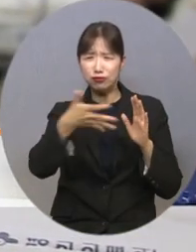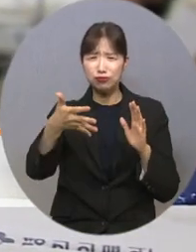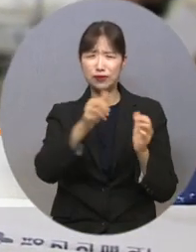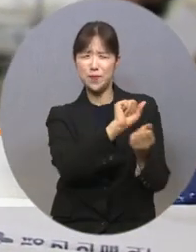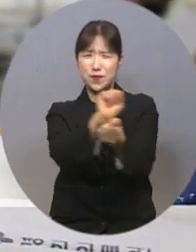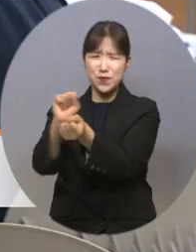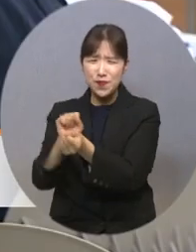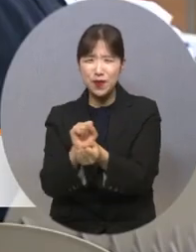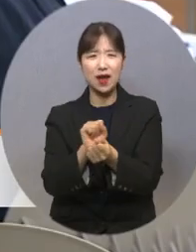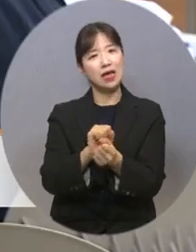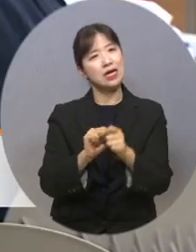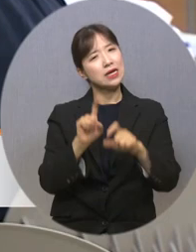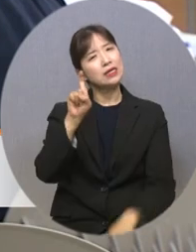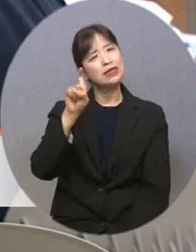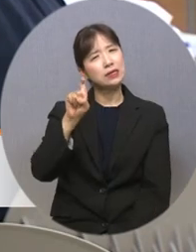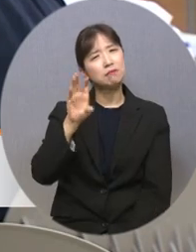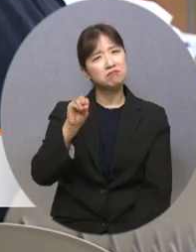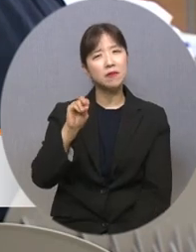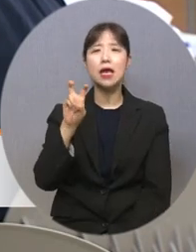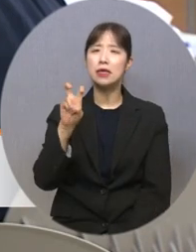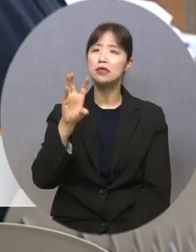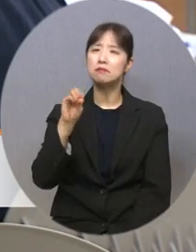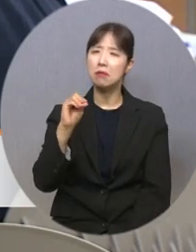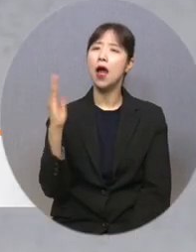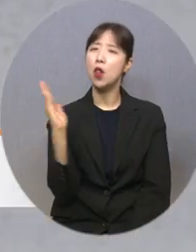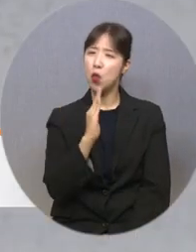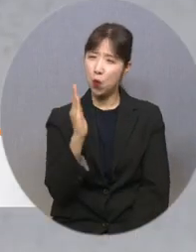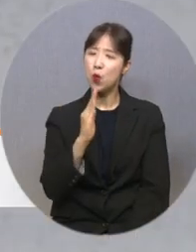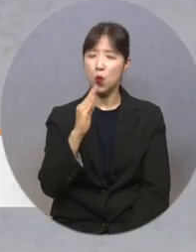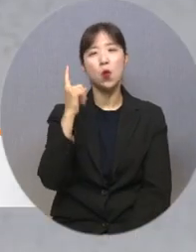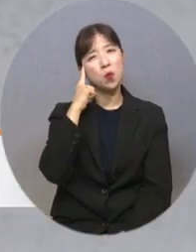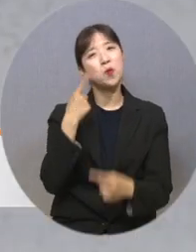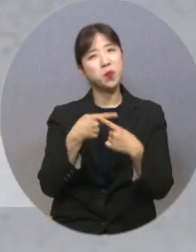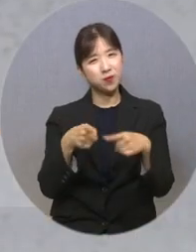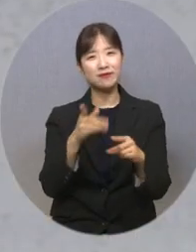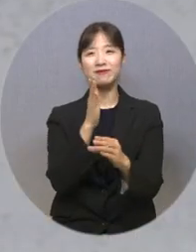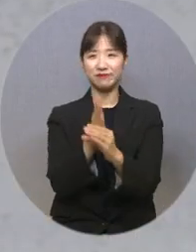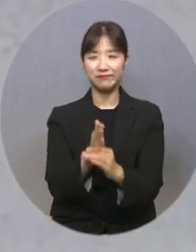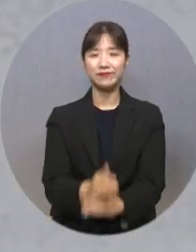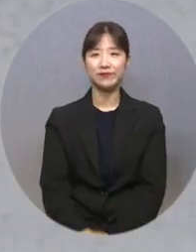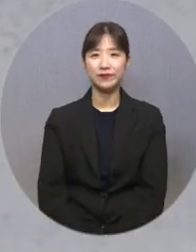전문가들은 10만 명에서 20만 명 내외로 확진자 수를 예측하고 있다고 전했습니다.